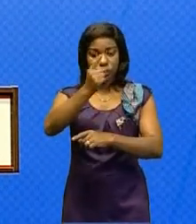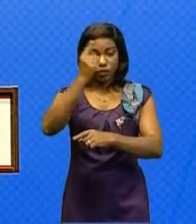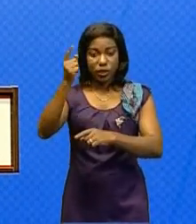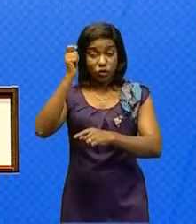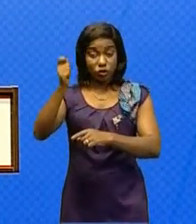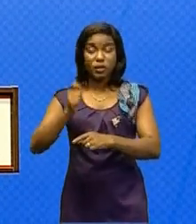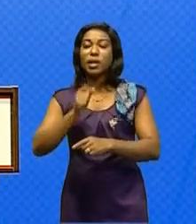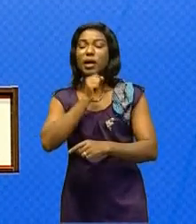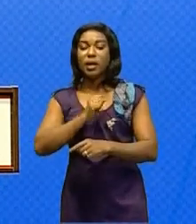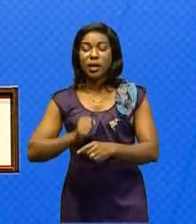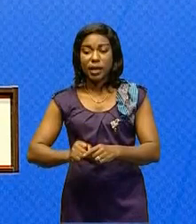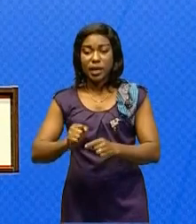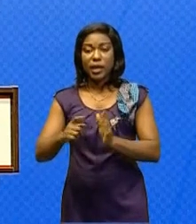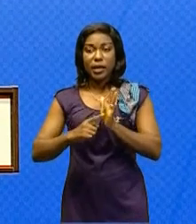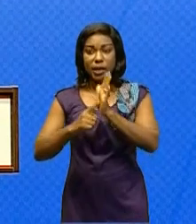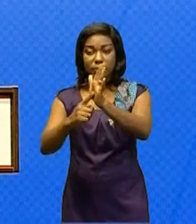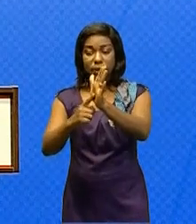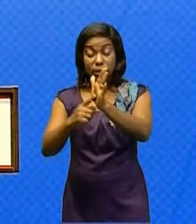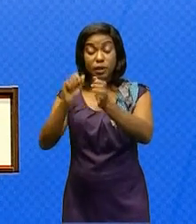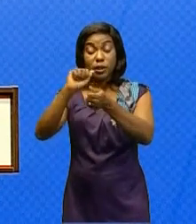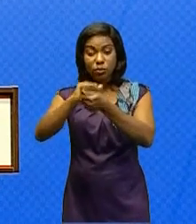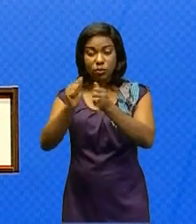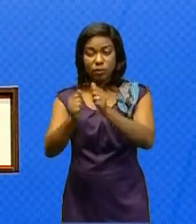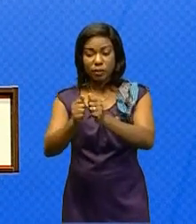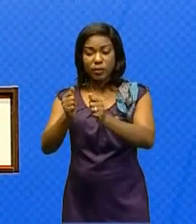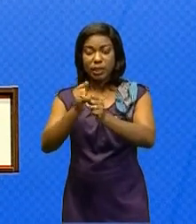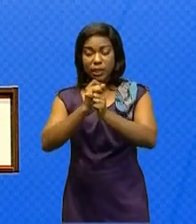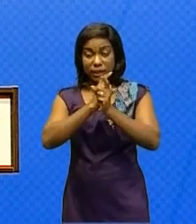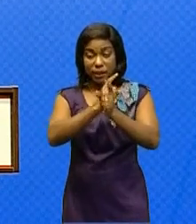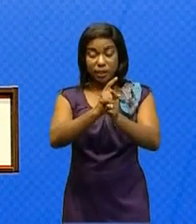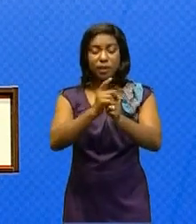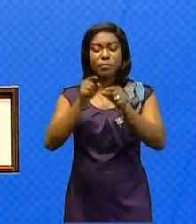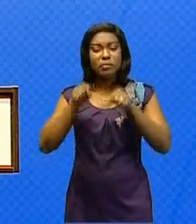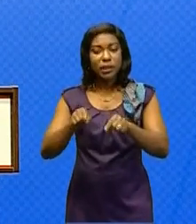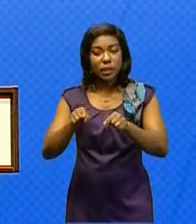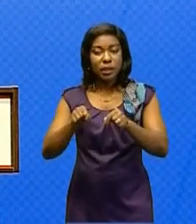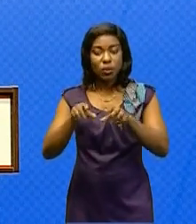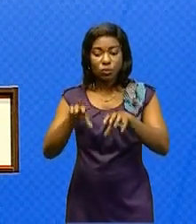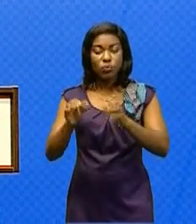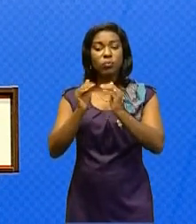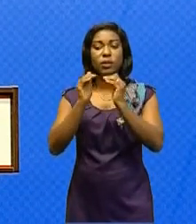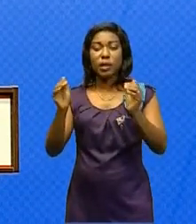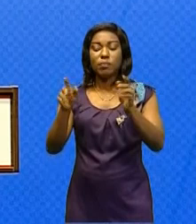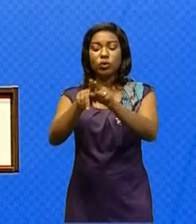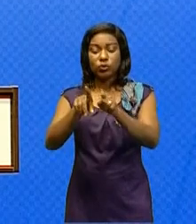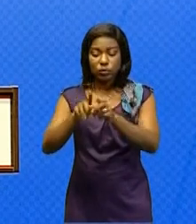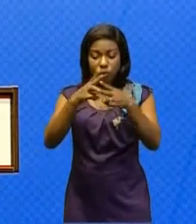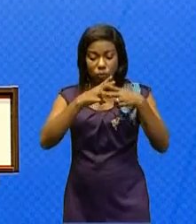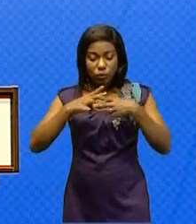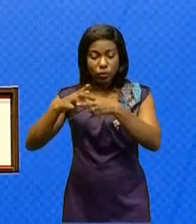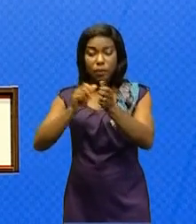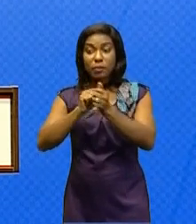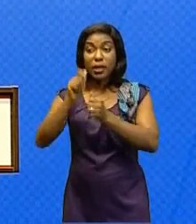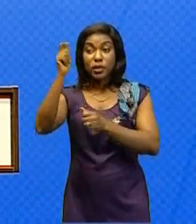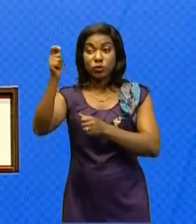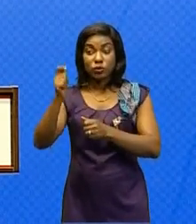a présenté une situation sécuritaire qui demeure relativement calme et sous contrôle de forces armées de la République